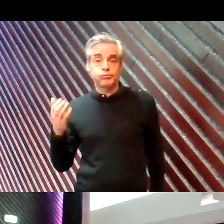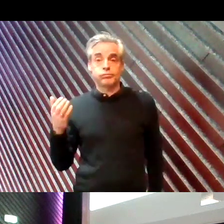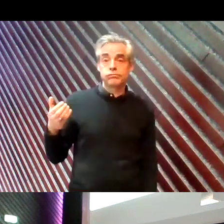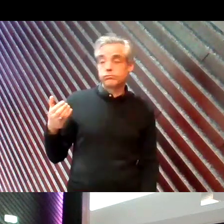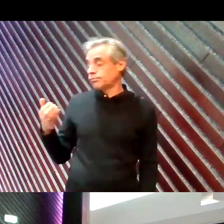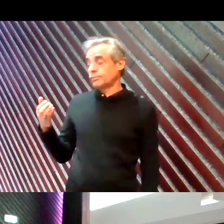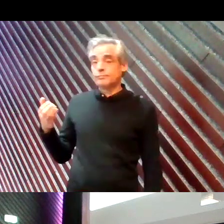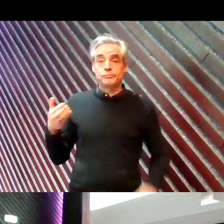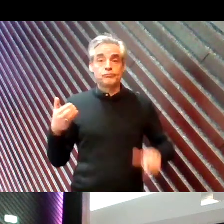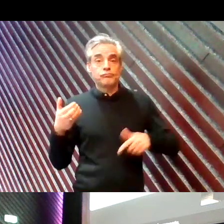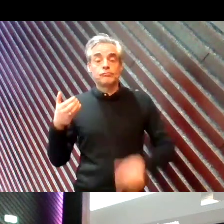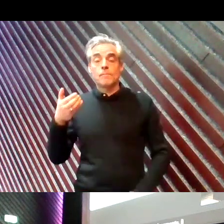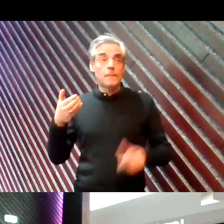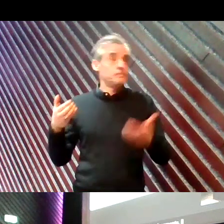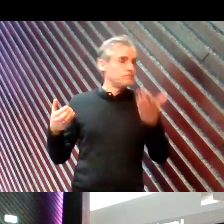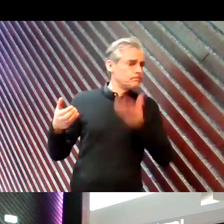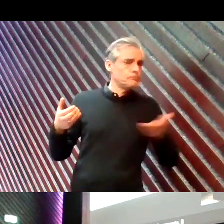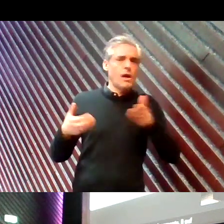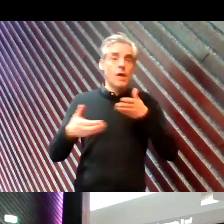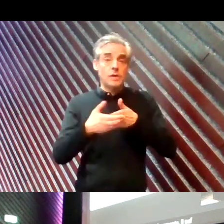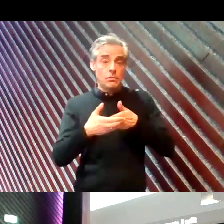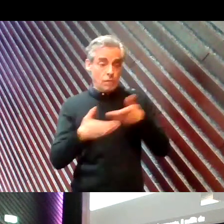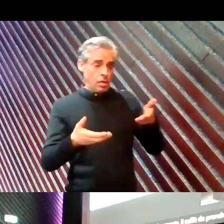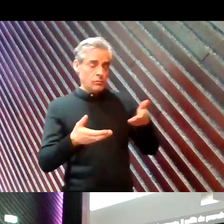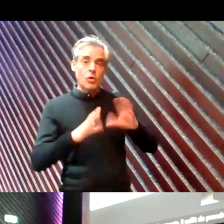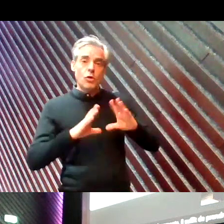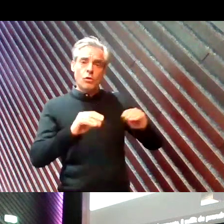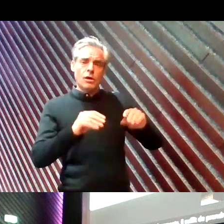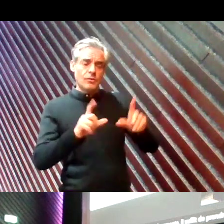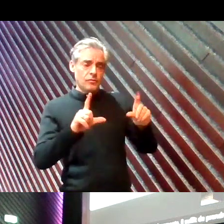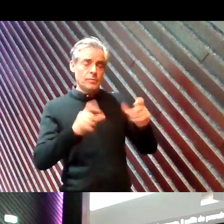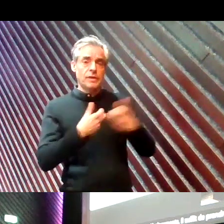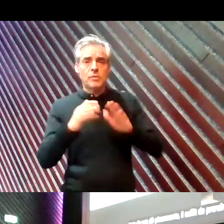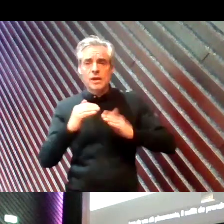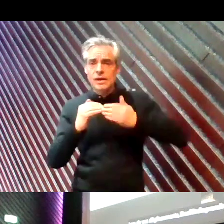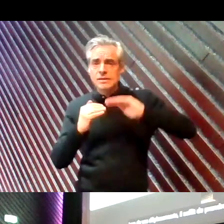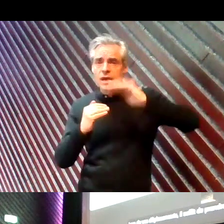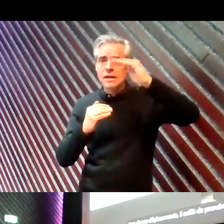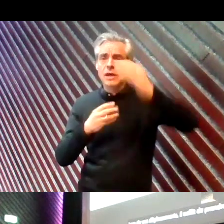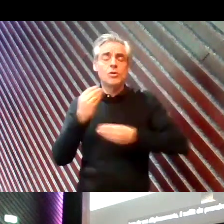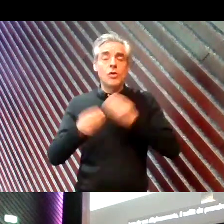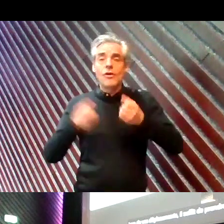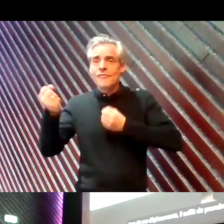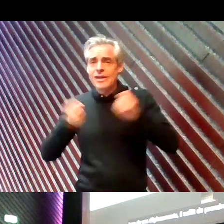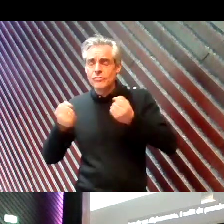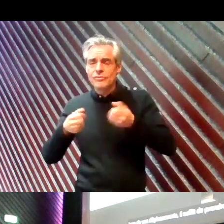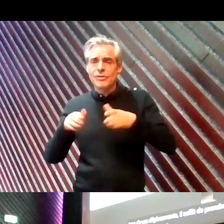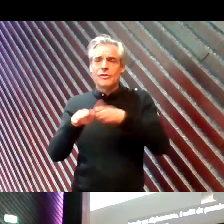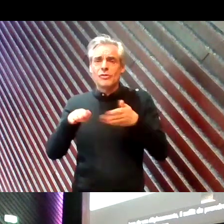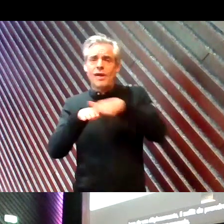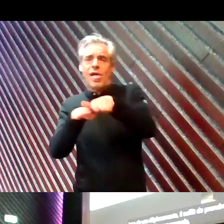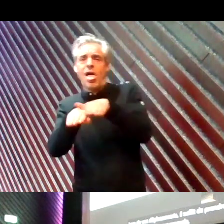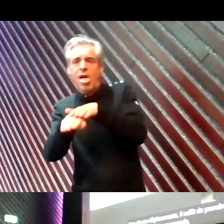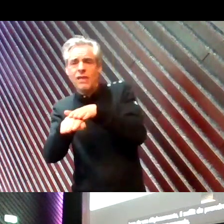prendre une photo d'un obstacle fixe ou temporaire, ça peut être un escalier, ça peut être une voiture qui est garée sur